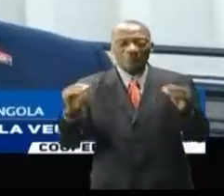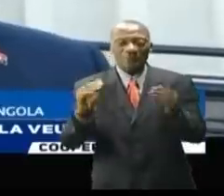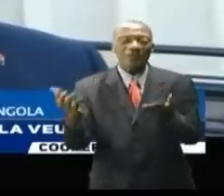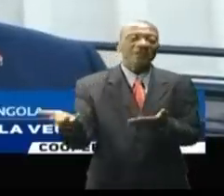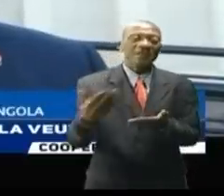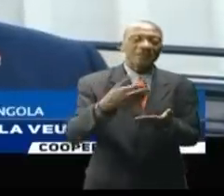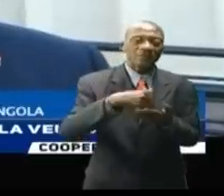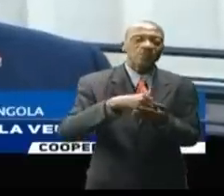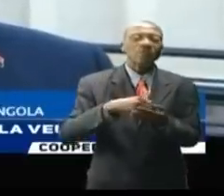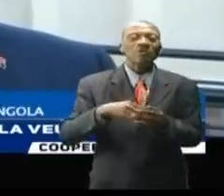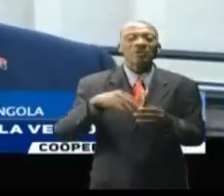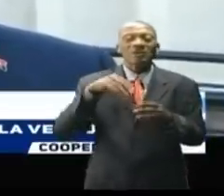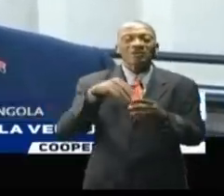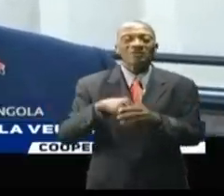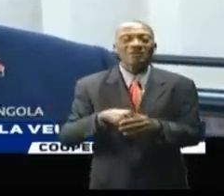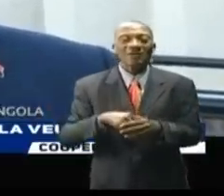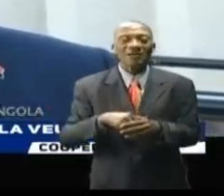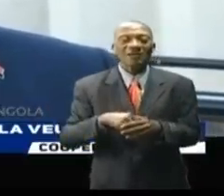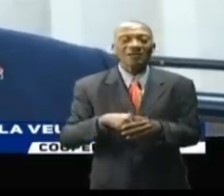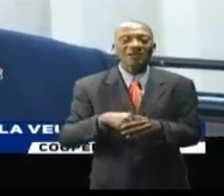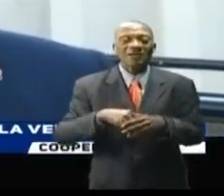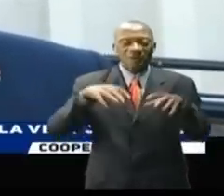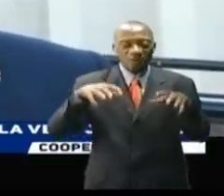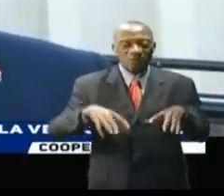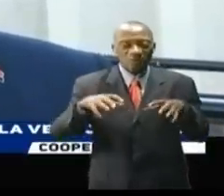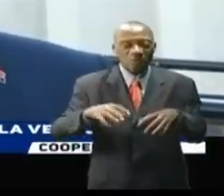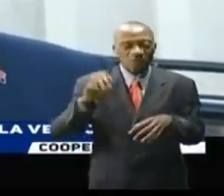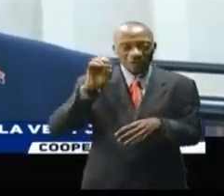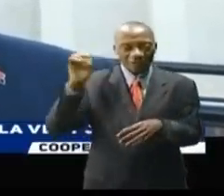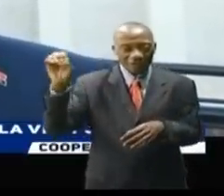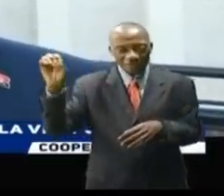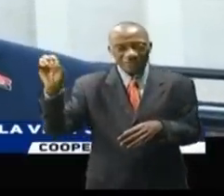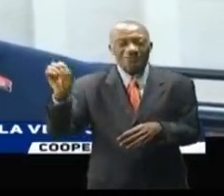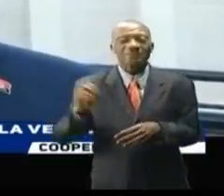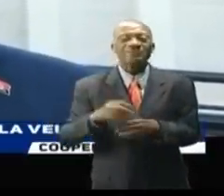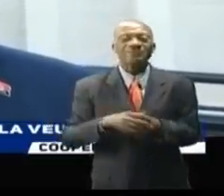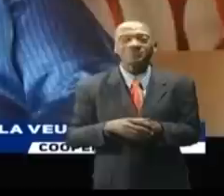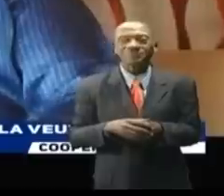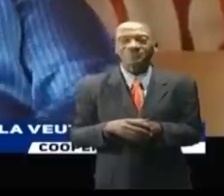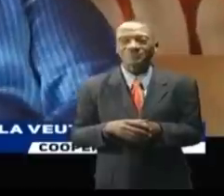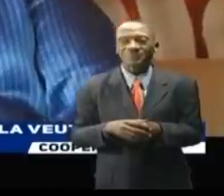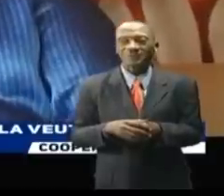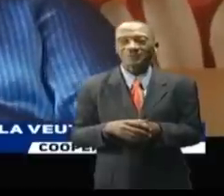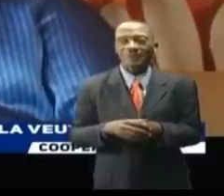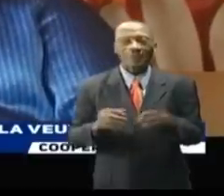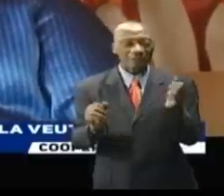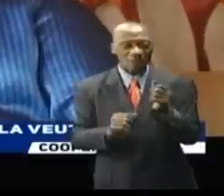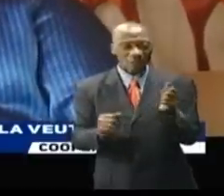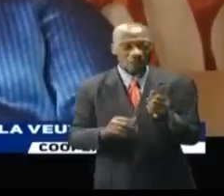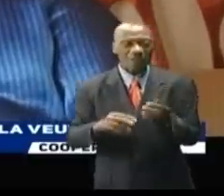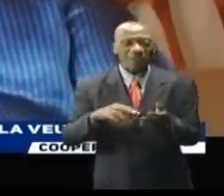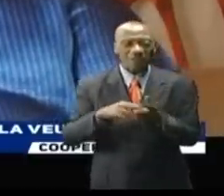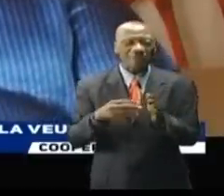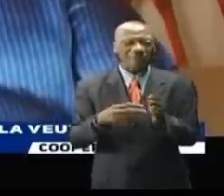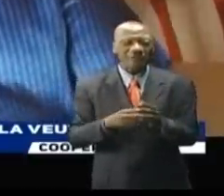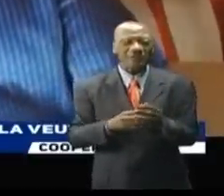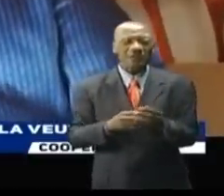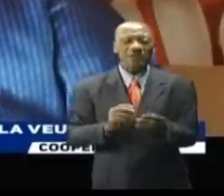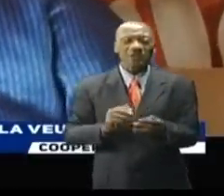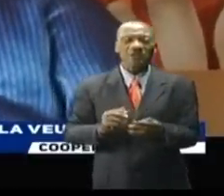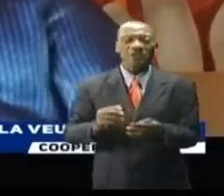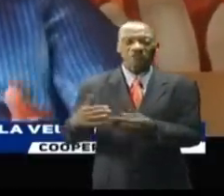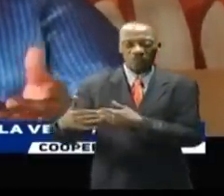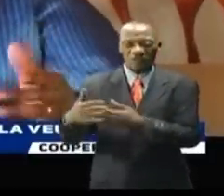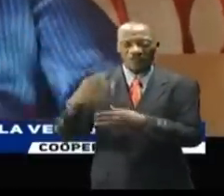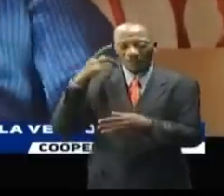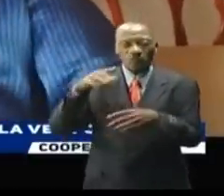dans notre sous-région. Vous comprenez aussi que l'Angola, c'est quand même un voisin immédiat de la République démocratique du Congo.